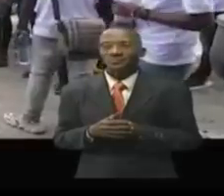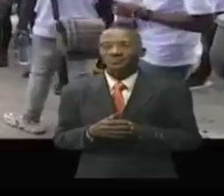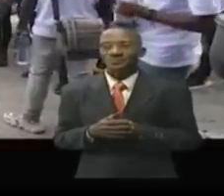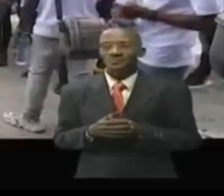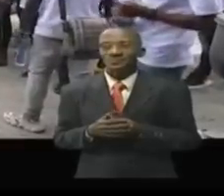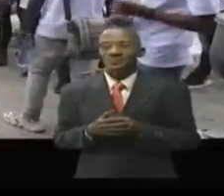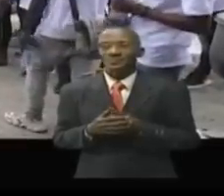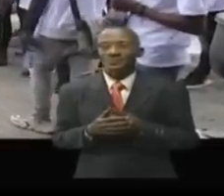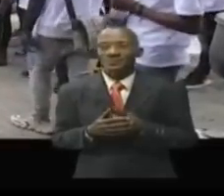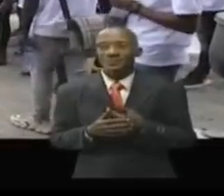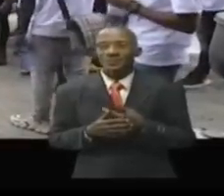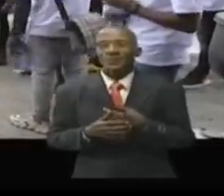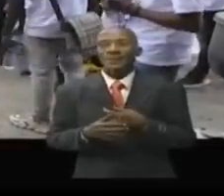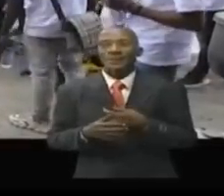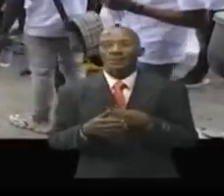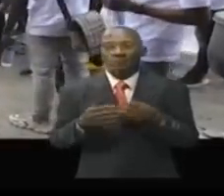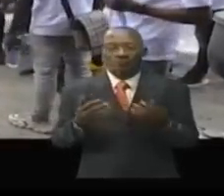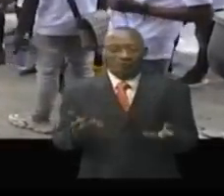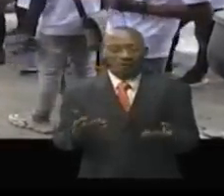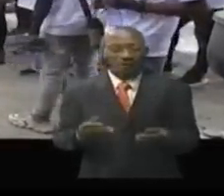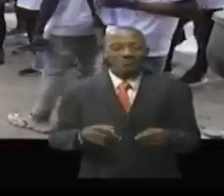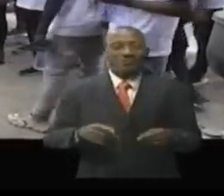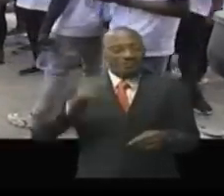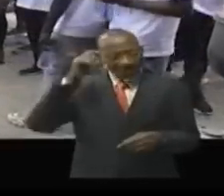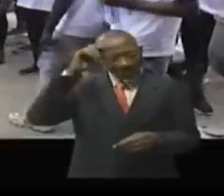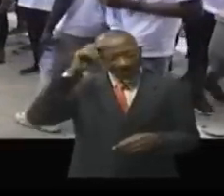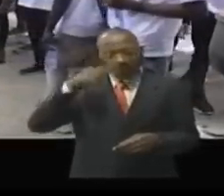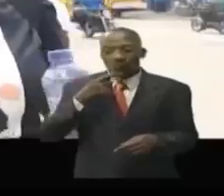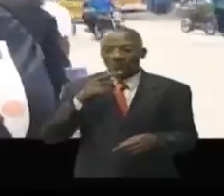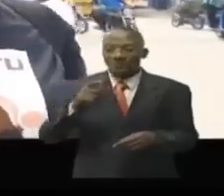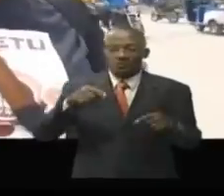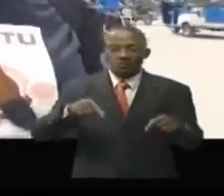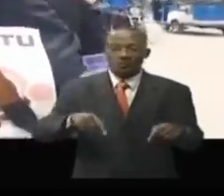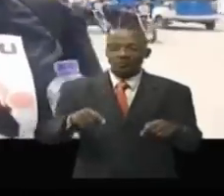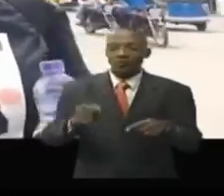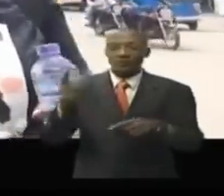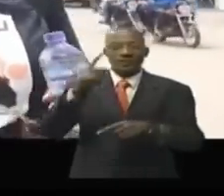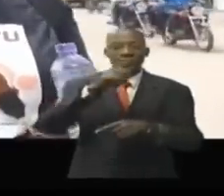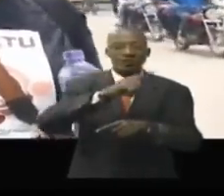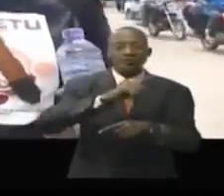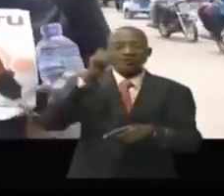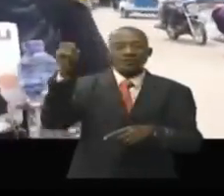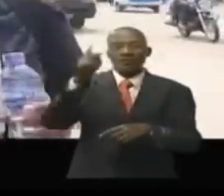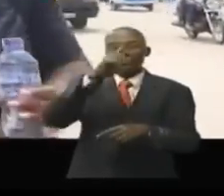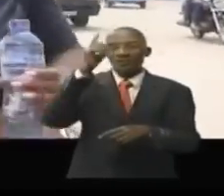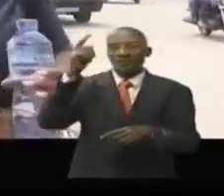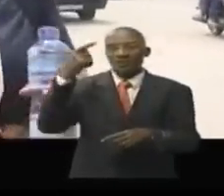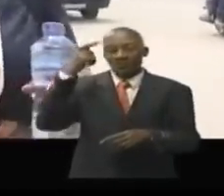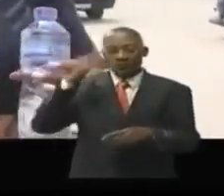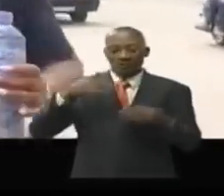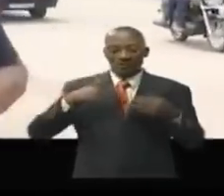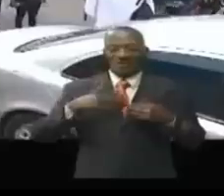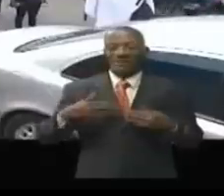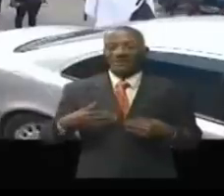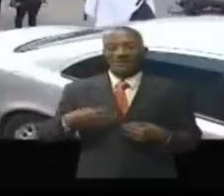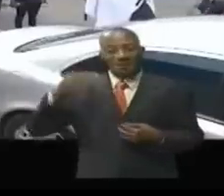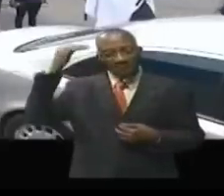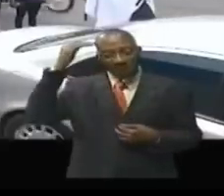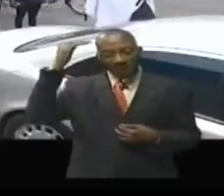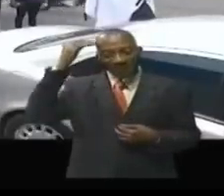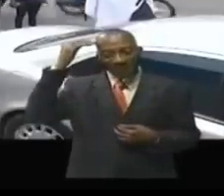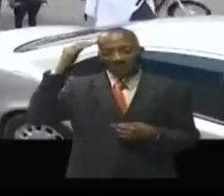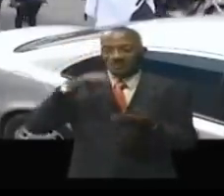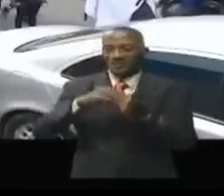évocateur. C'est un appel à plus d'un, d'autant plus que la situation sociale et la crise qui conduit au stress amène à être considéré